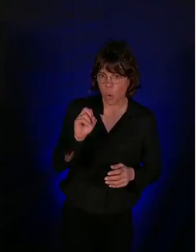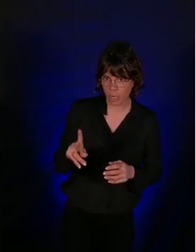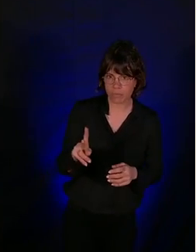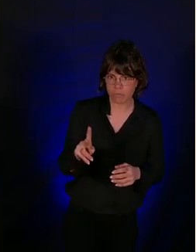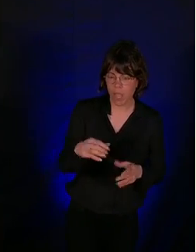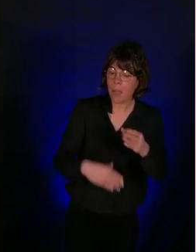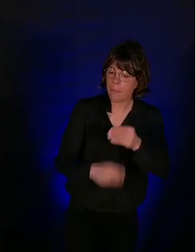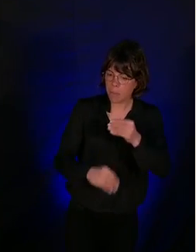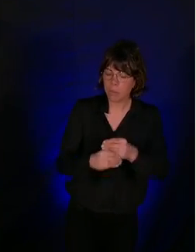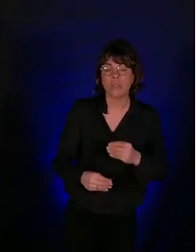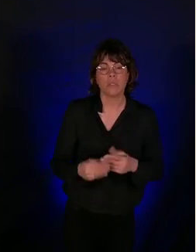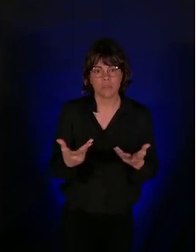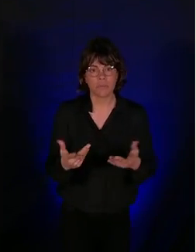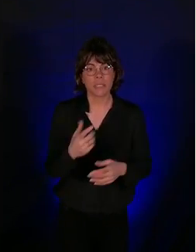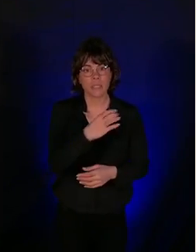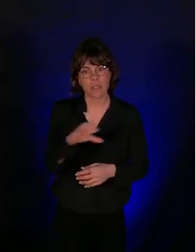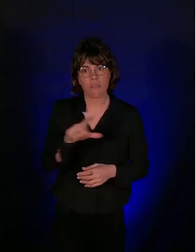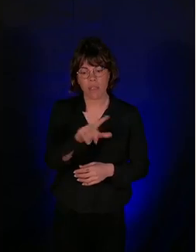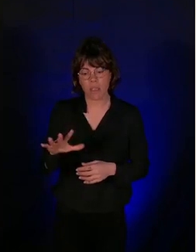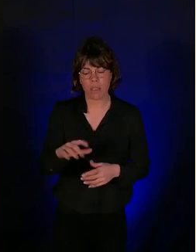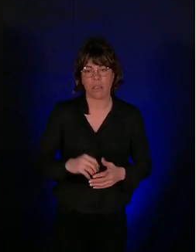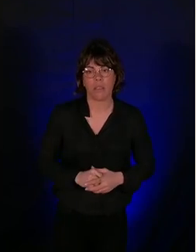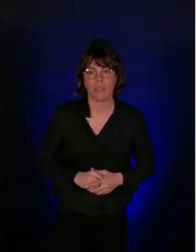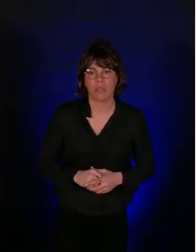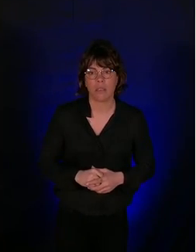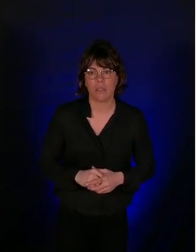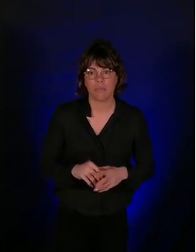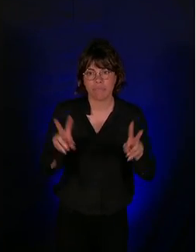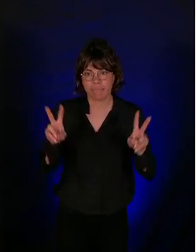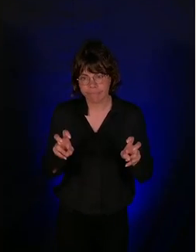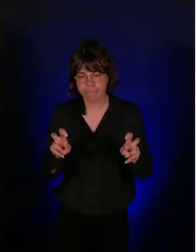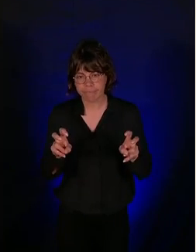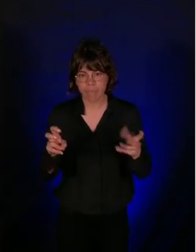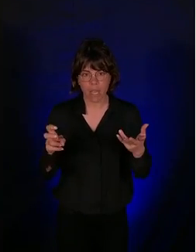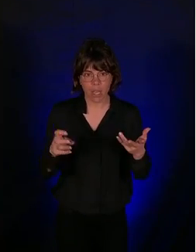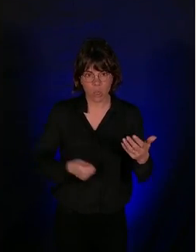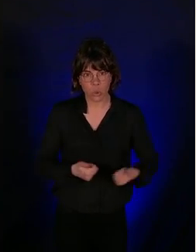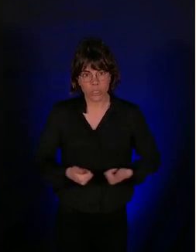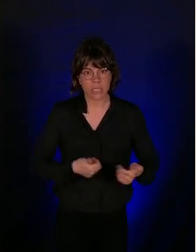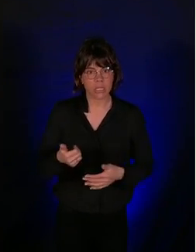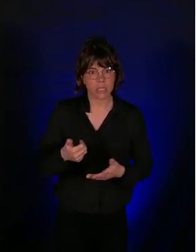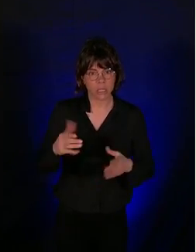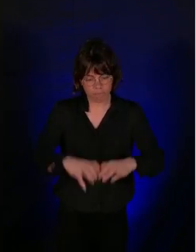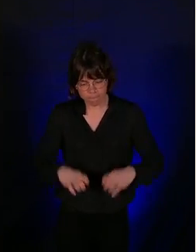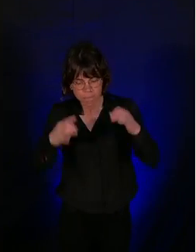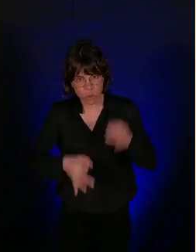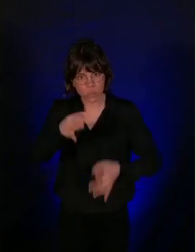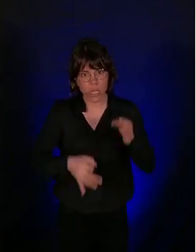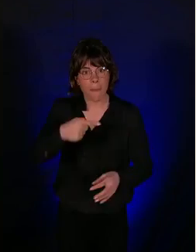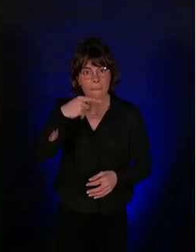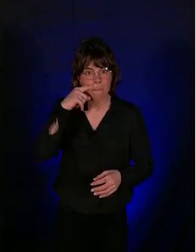numéro 525 OK donc la mise en cause par la justice belge est dans une affaire de corruption de Lucas